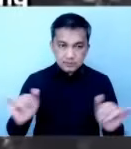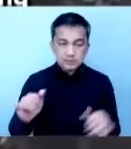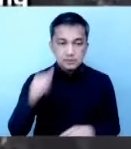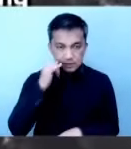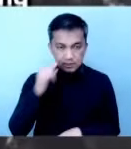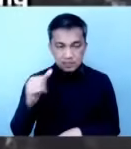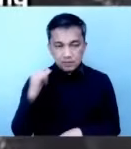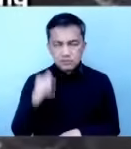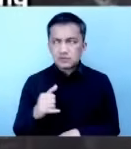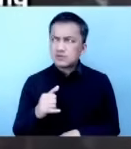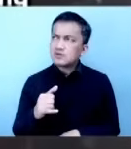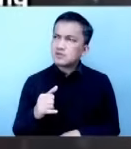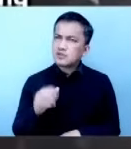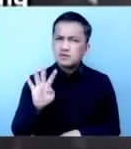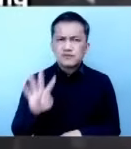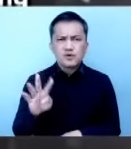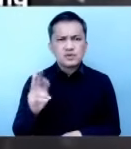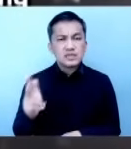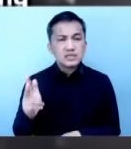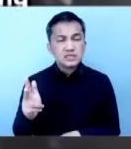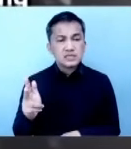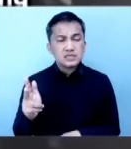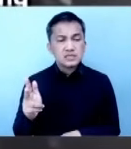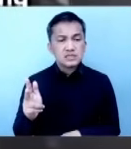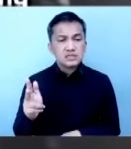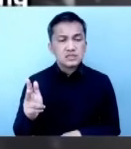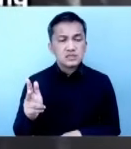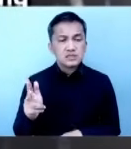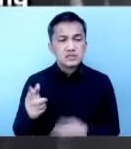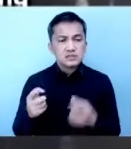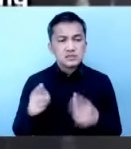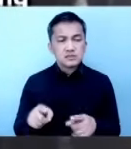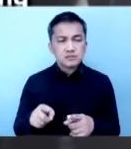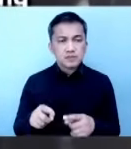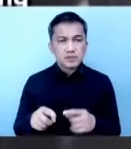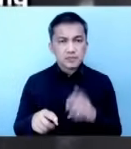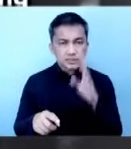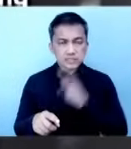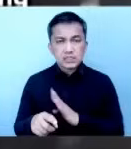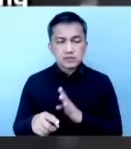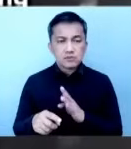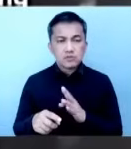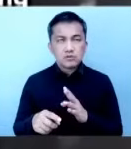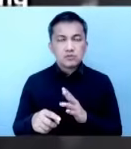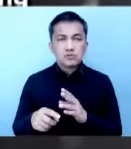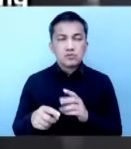almost 4:30 na nangyari pag-shutdown ng power doon sa barko,